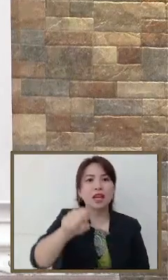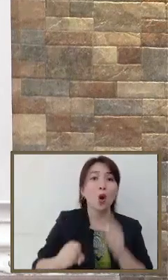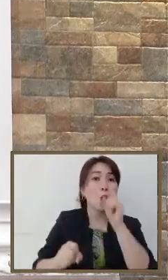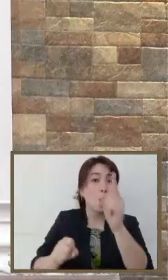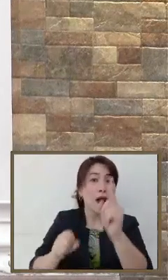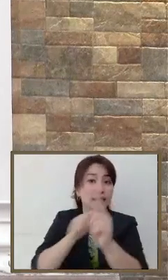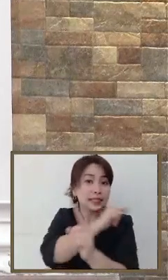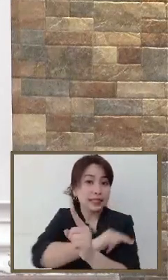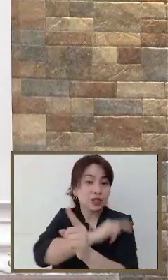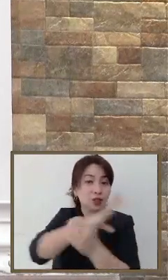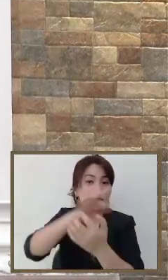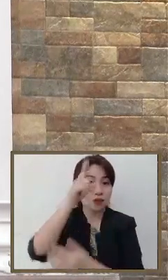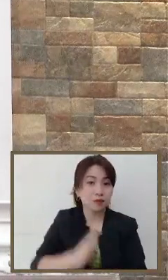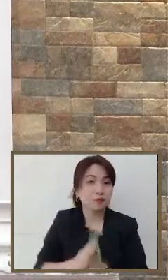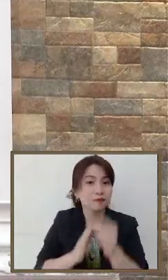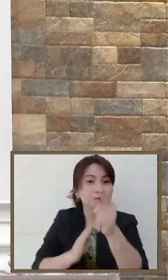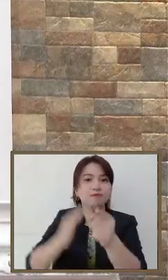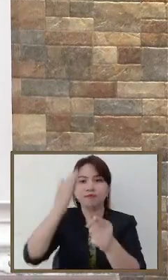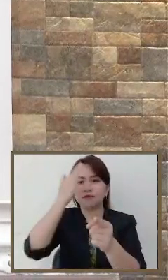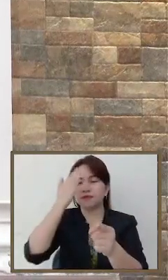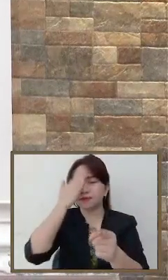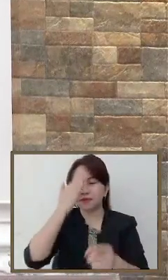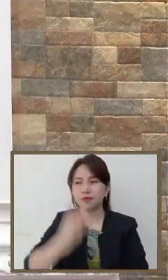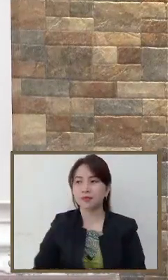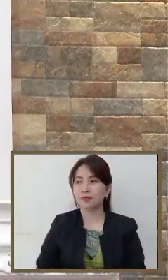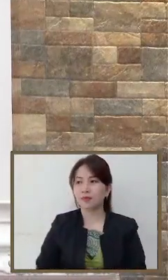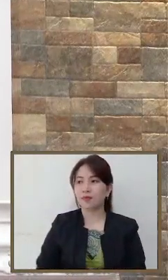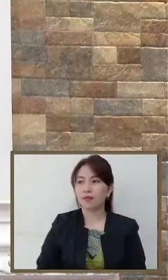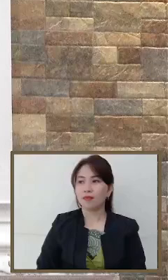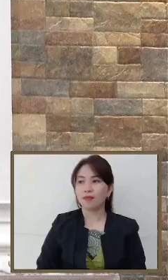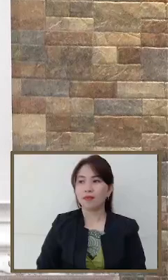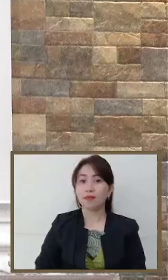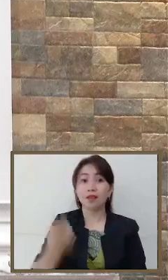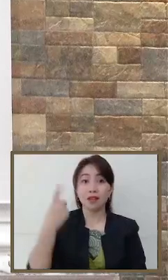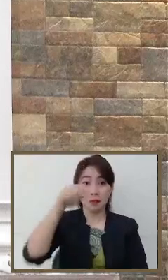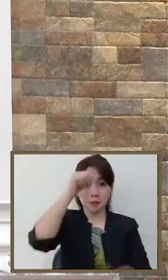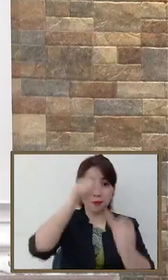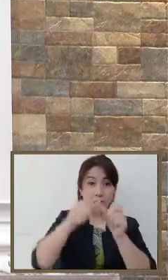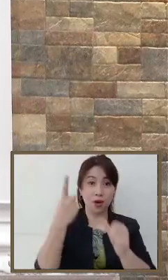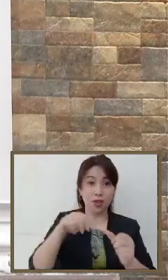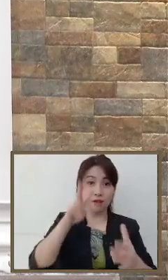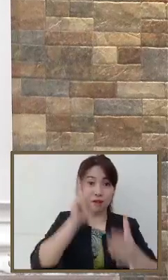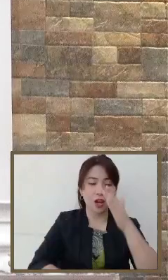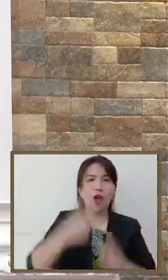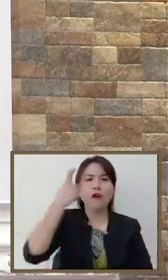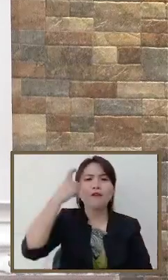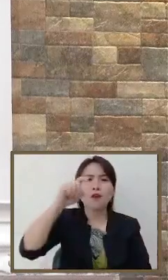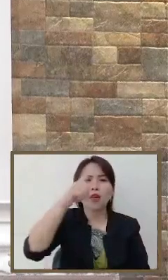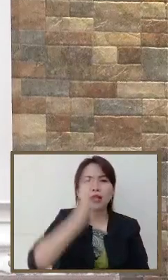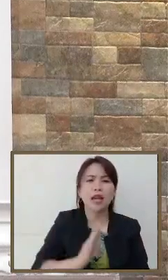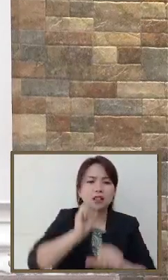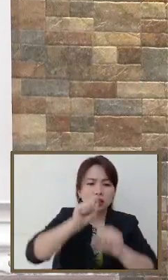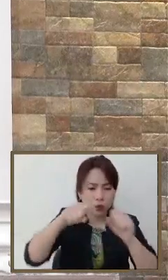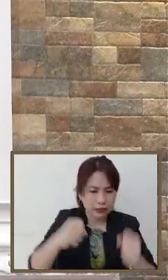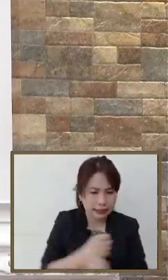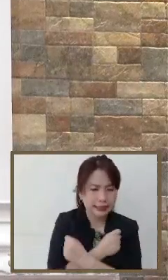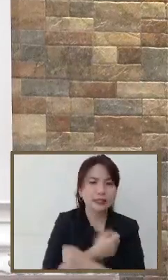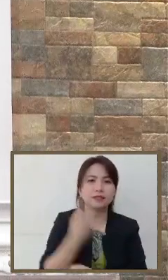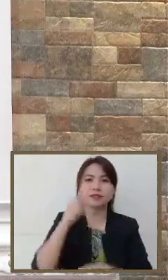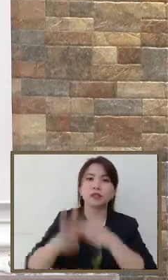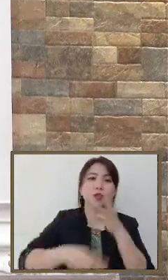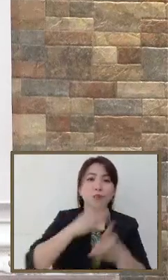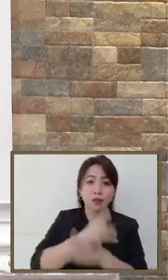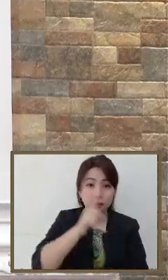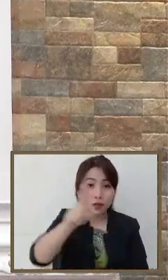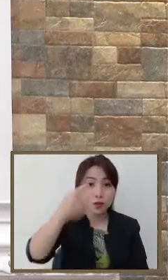Diyos yung for God so love the world yun pa lang ang alam mo yung